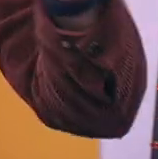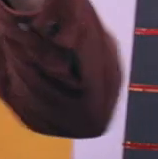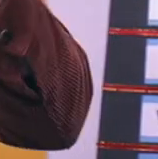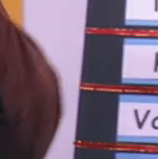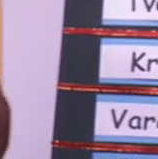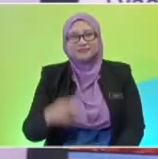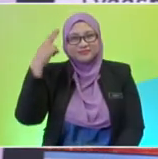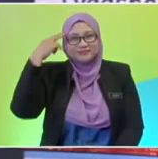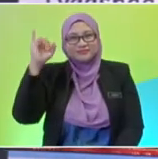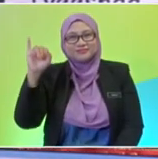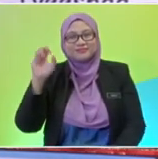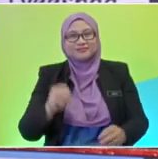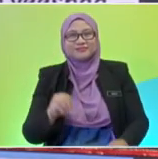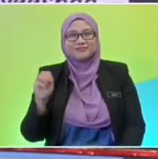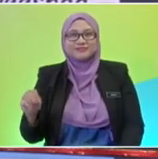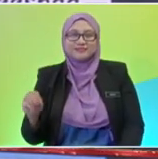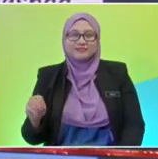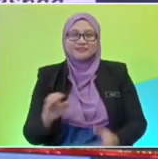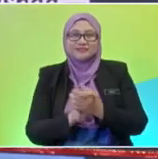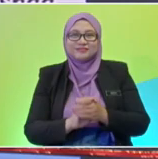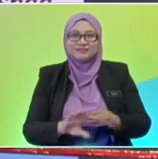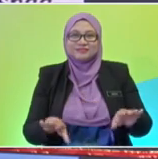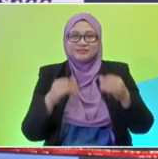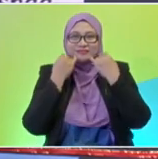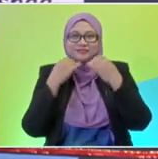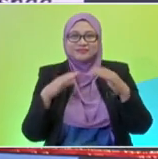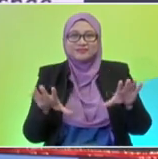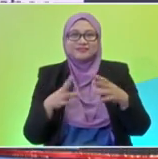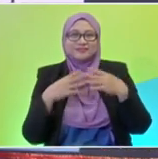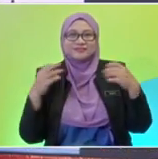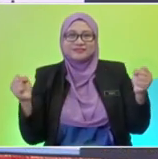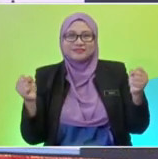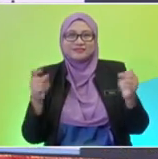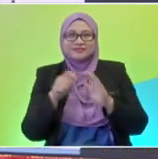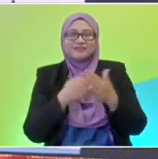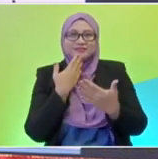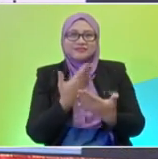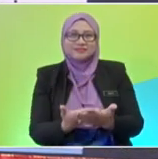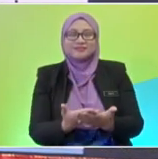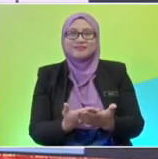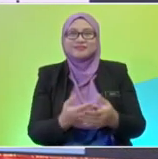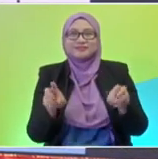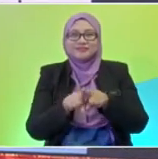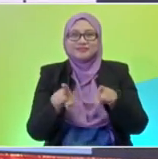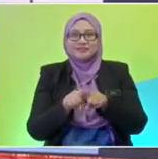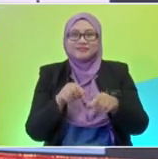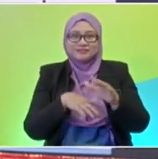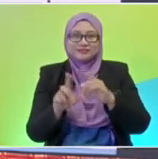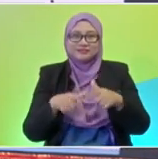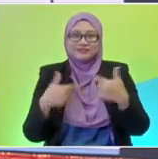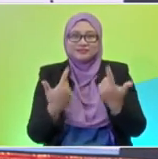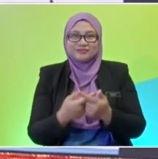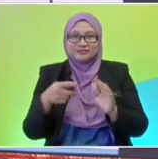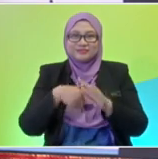hai murid-murid salam sejahtera Apa kabar semua sehat terbaik hari ini kita akan sama-sama masuk kelas bagi mata pelajaran